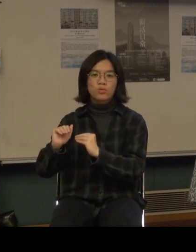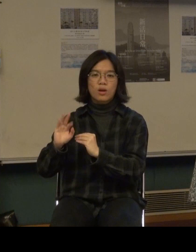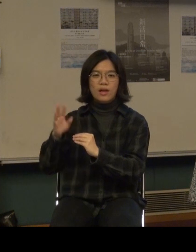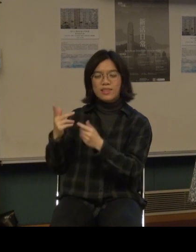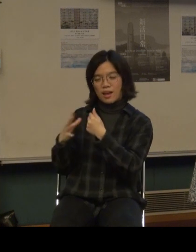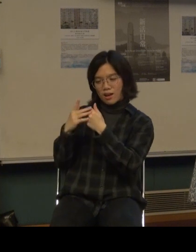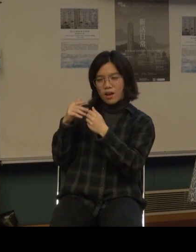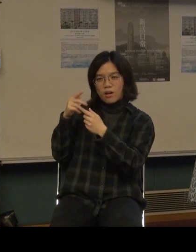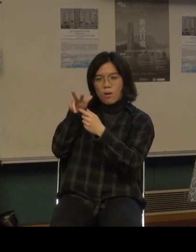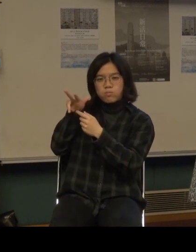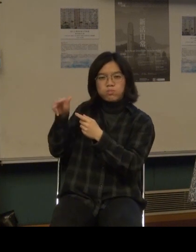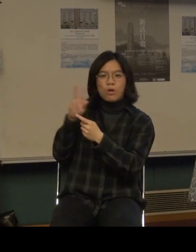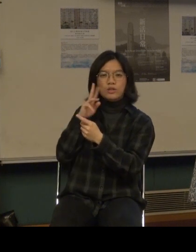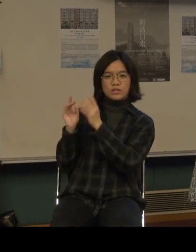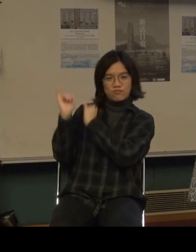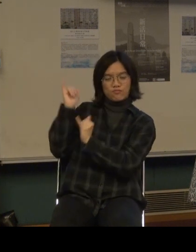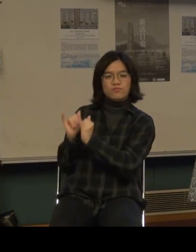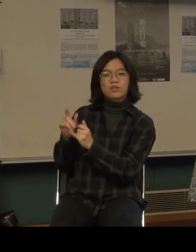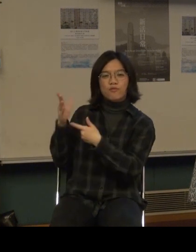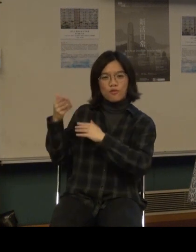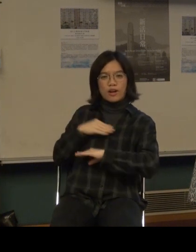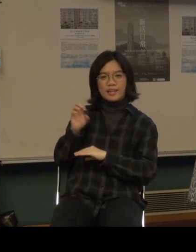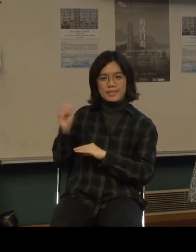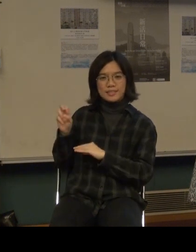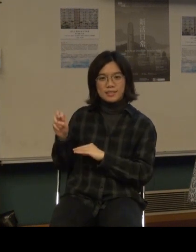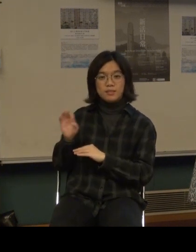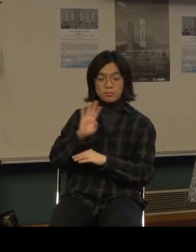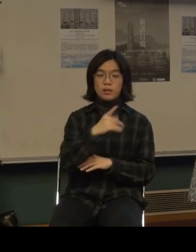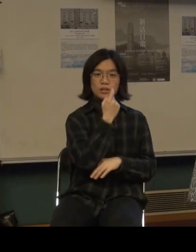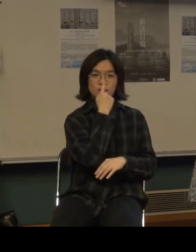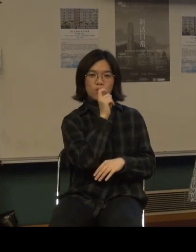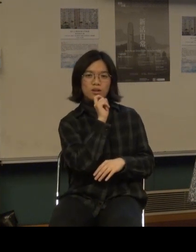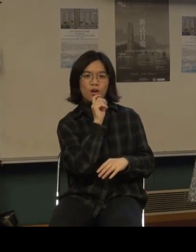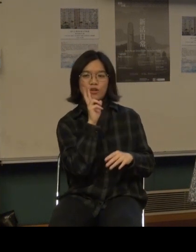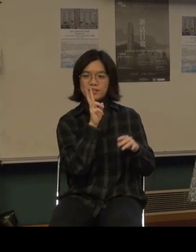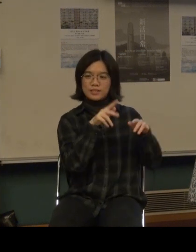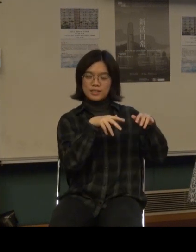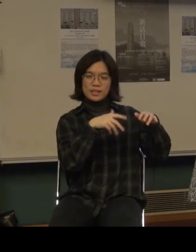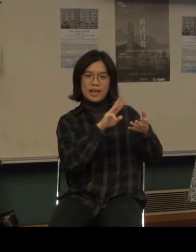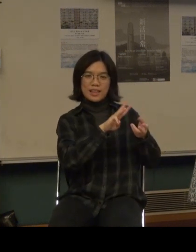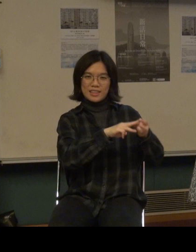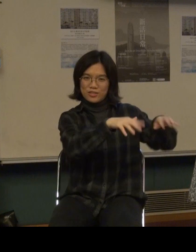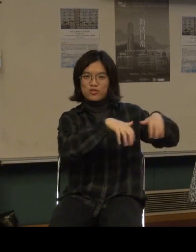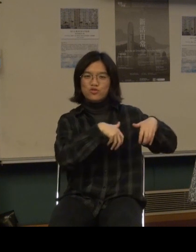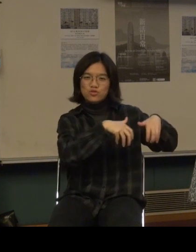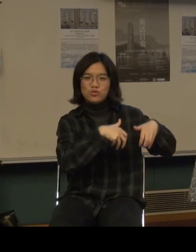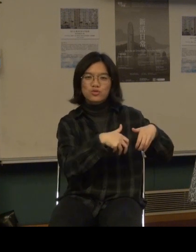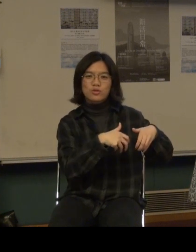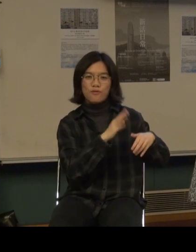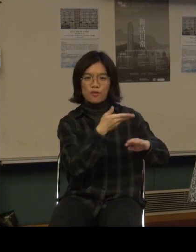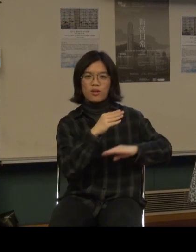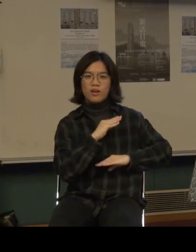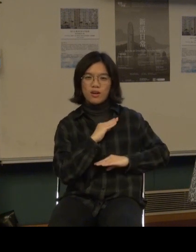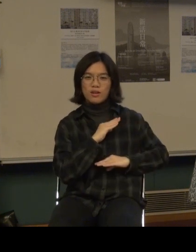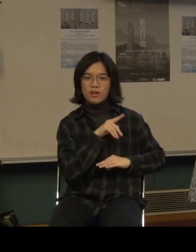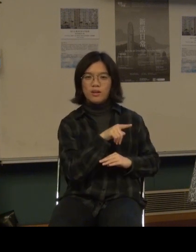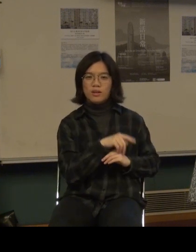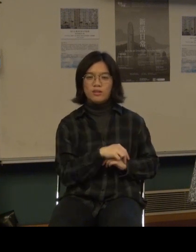建築師就推行 Art and Craft Movement， 一些比較田園色彩多一些的著重工藝的一個美術運